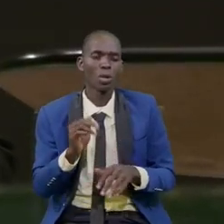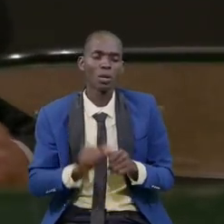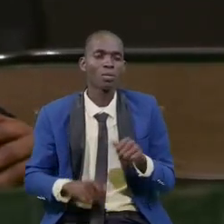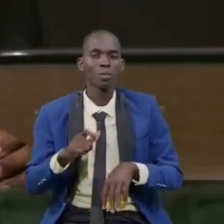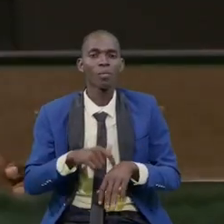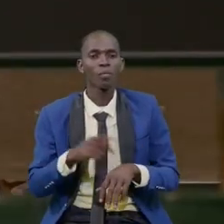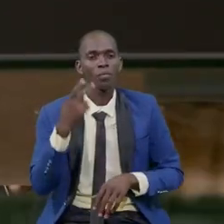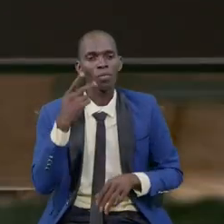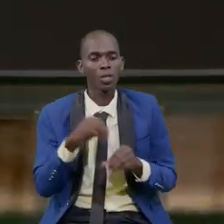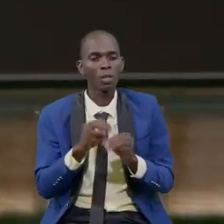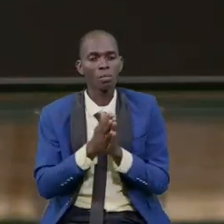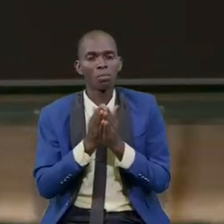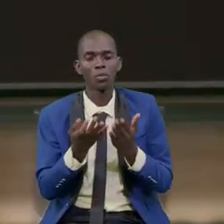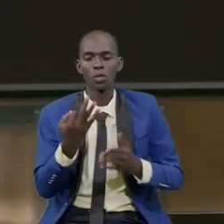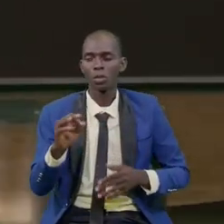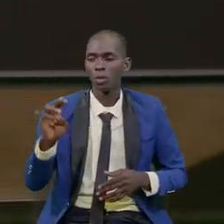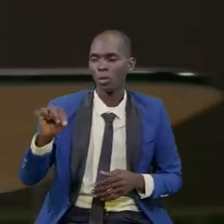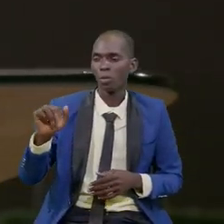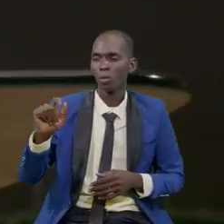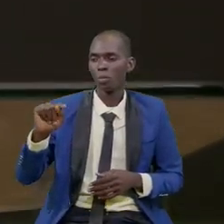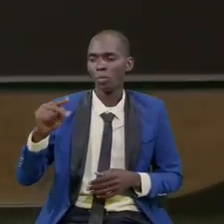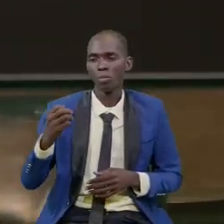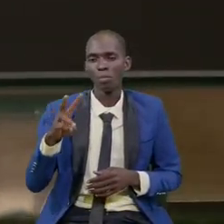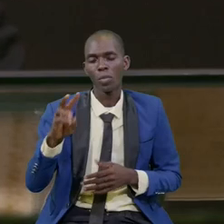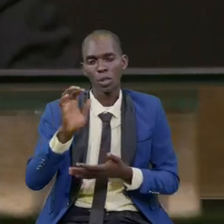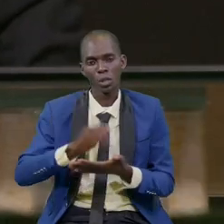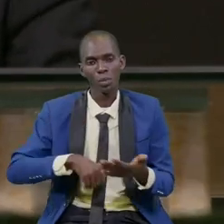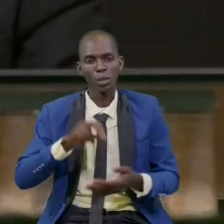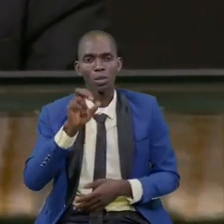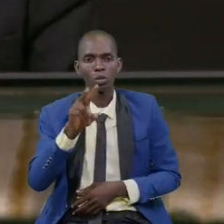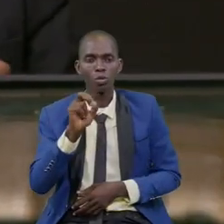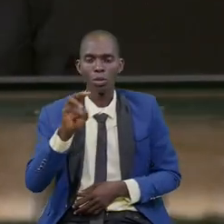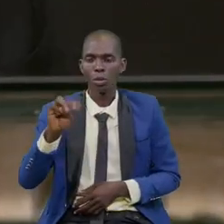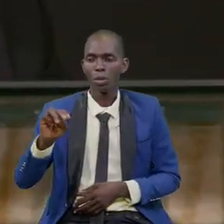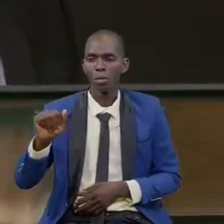paroles. Nous allons à Matthieu 12. Matthieu,